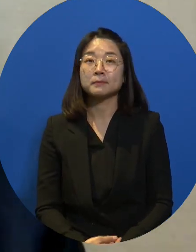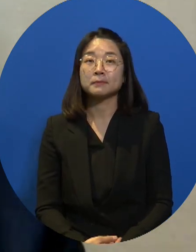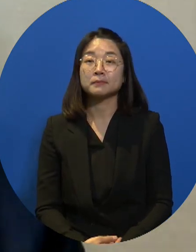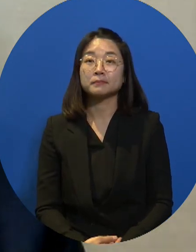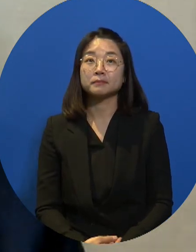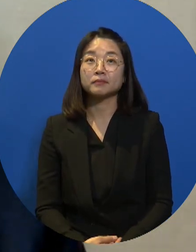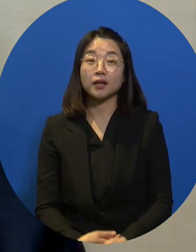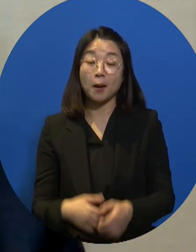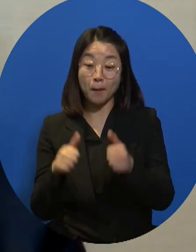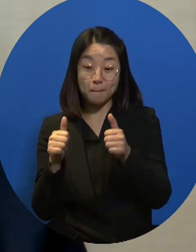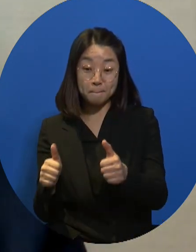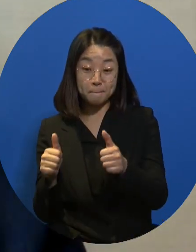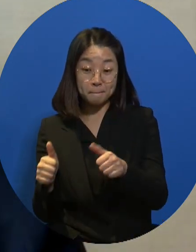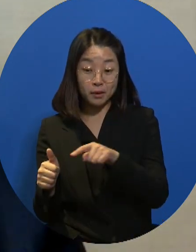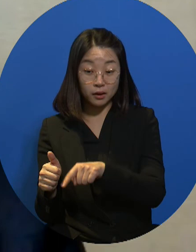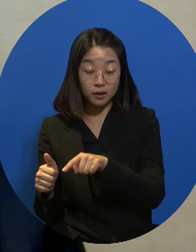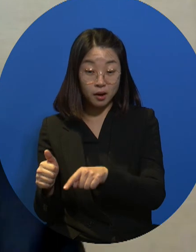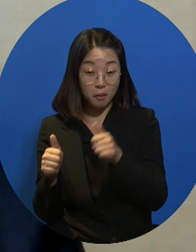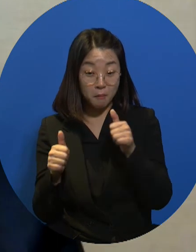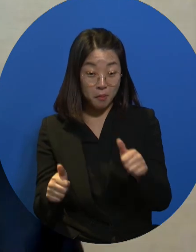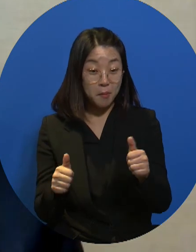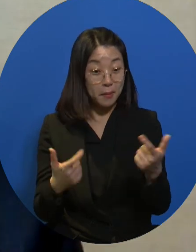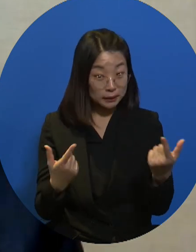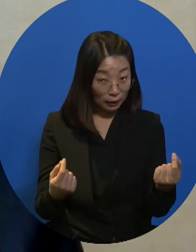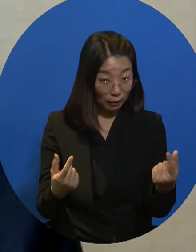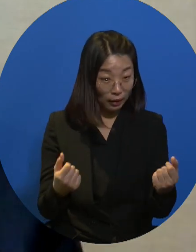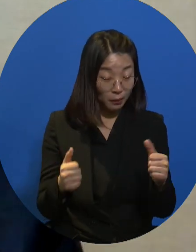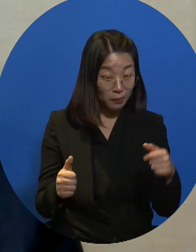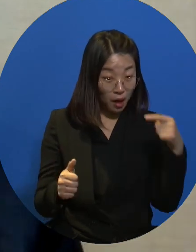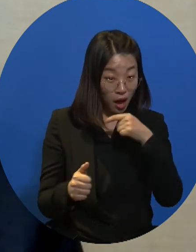법적 기속력을 그냥 인정하는 경우에는 바로